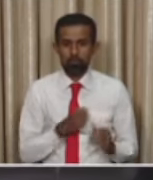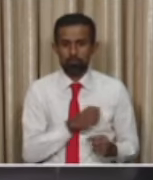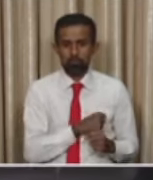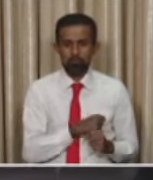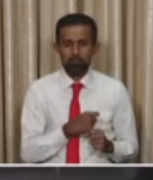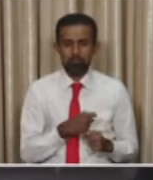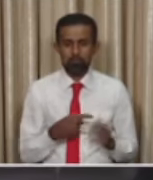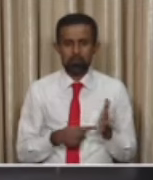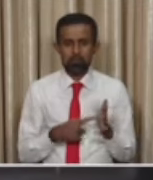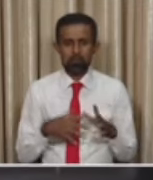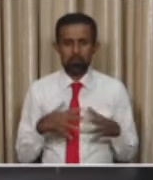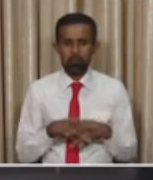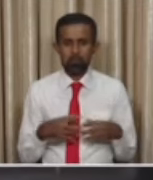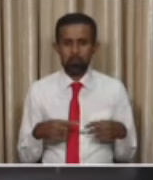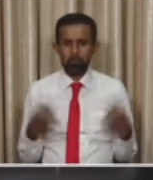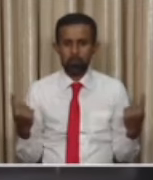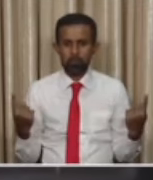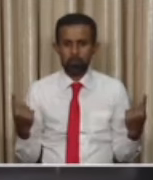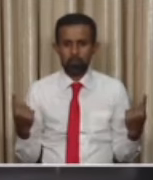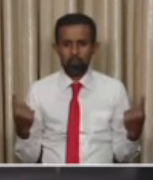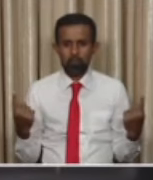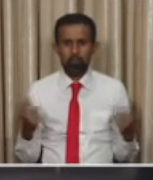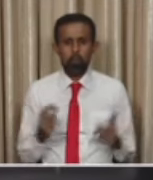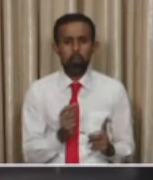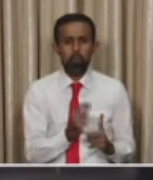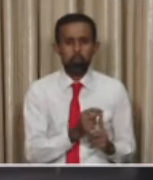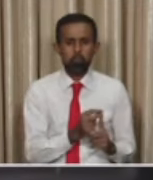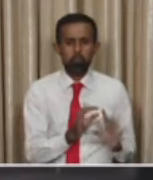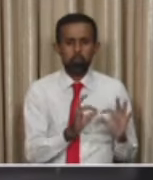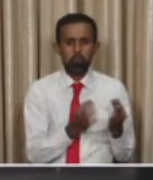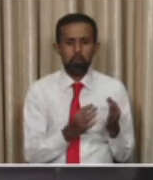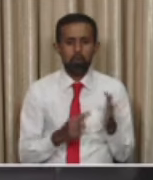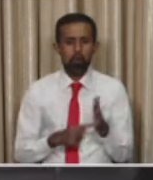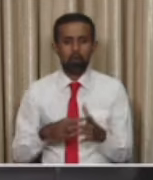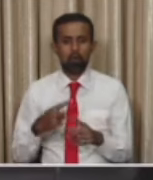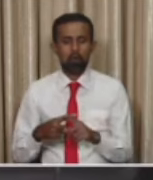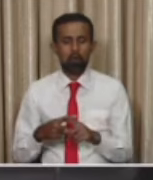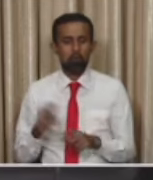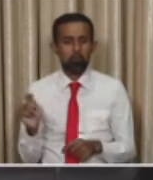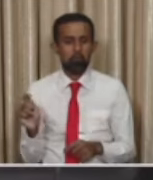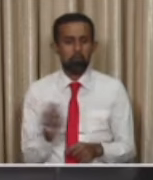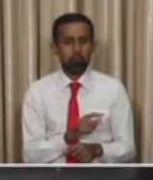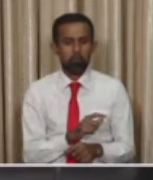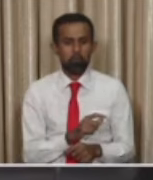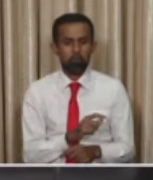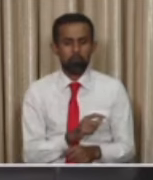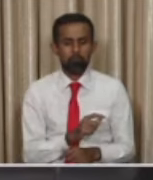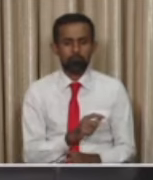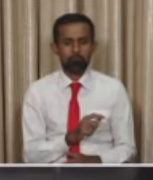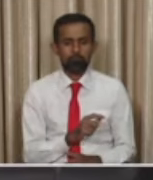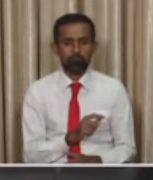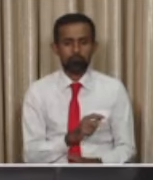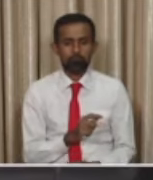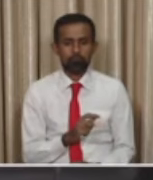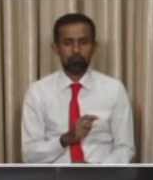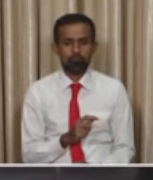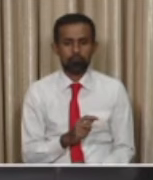නීතියට පටහැනිව මේ අඩු ආදායම් ලාභීගෙන් බදු අය කිරීම ගැන. එතකොට